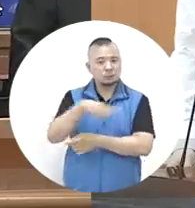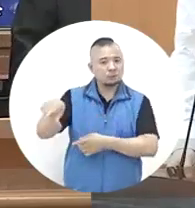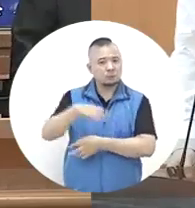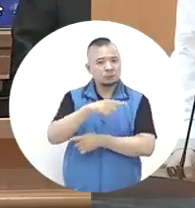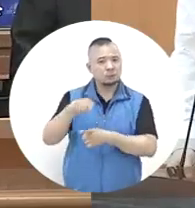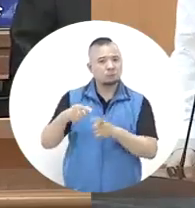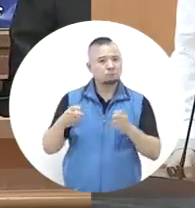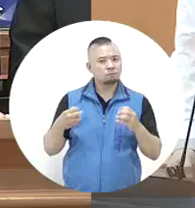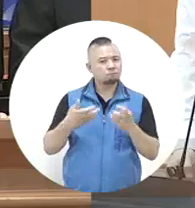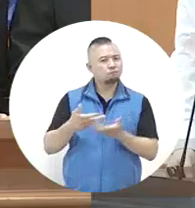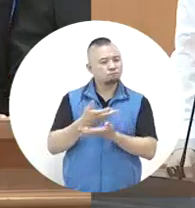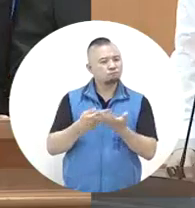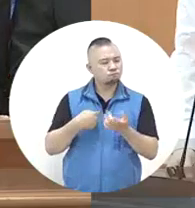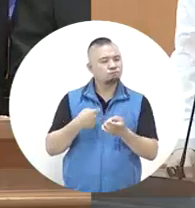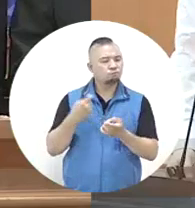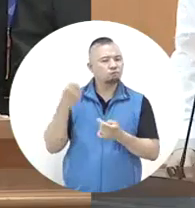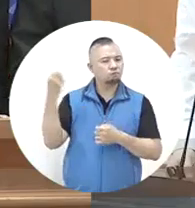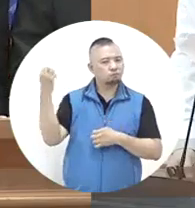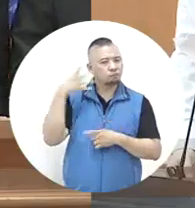应该是这个月